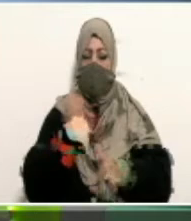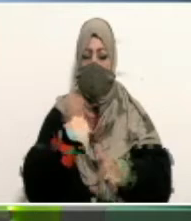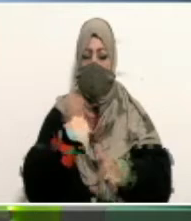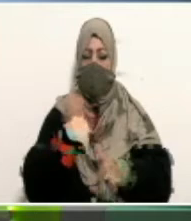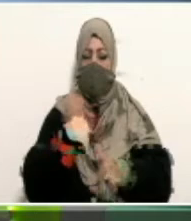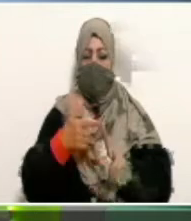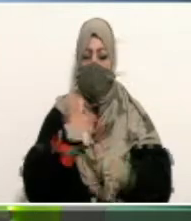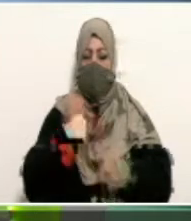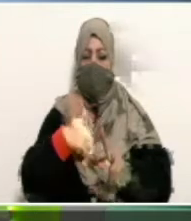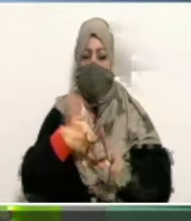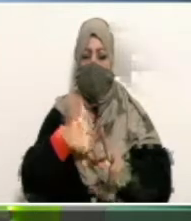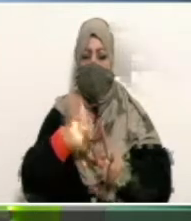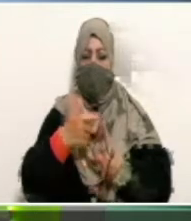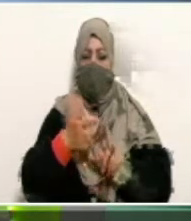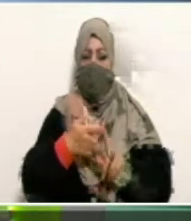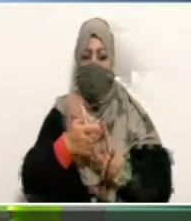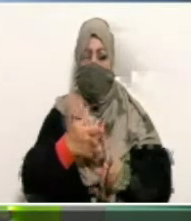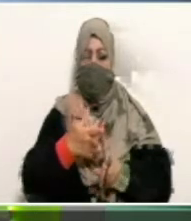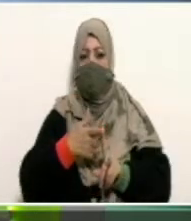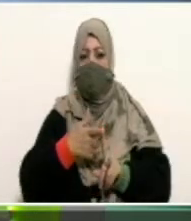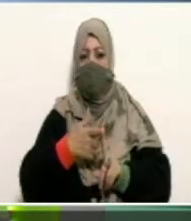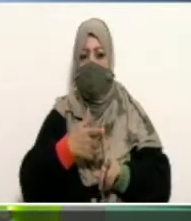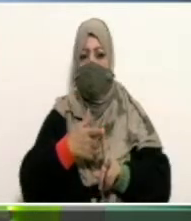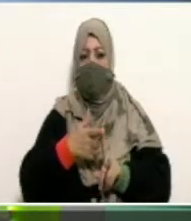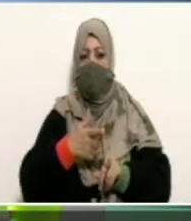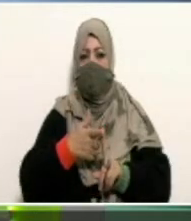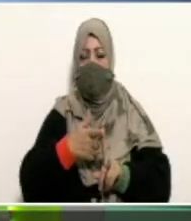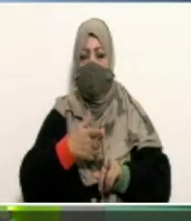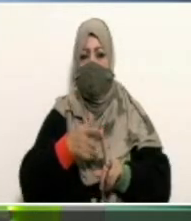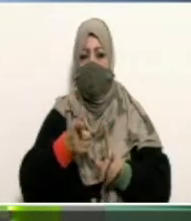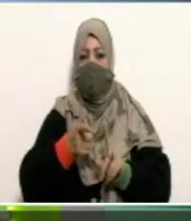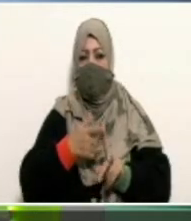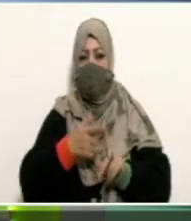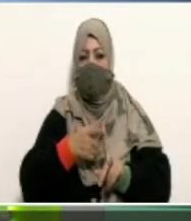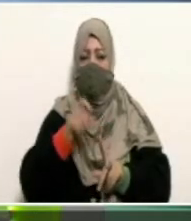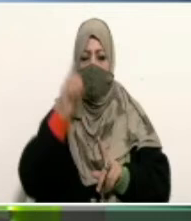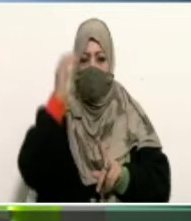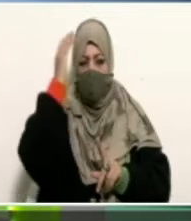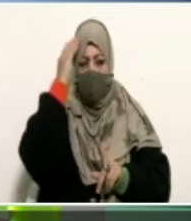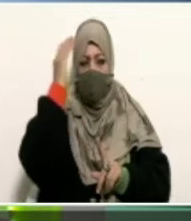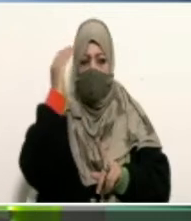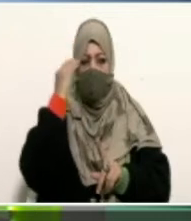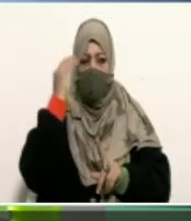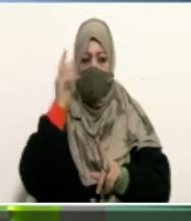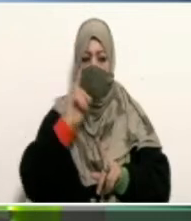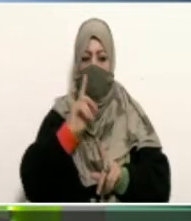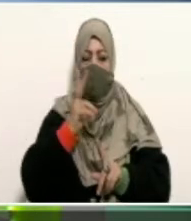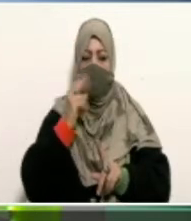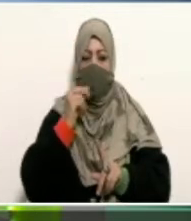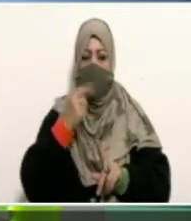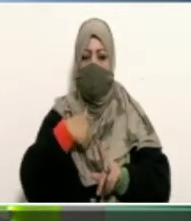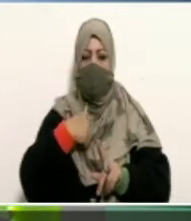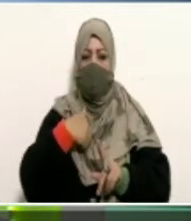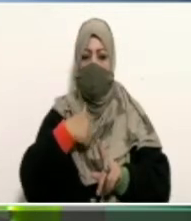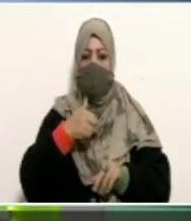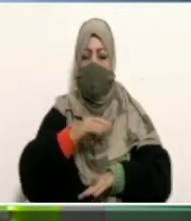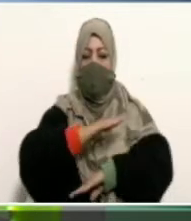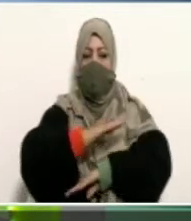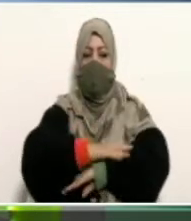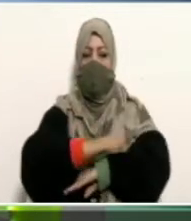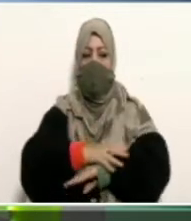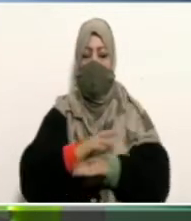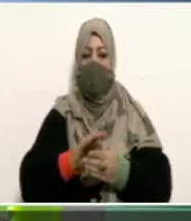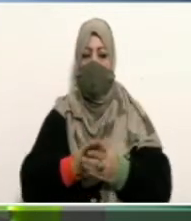وكيل الزوجه. انت وكيل الزوجه؟ لا هو صاحب العقد اصلا. نعم صاحب العقد.